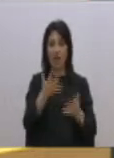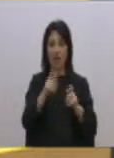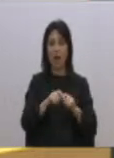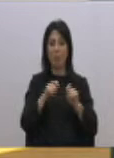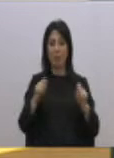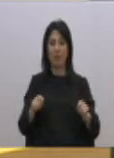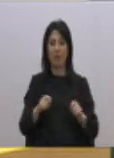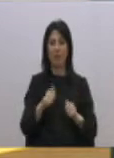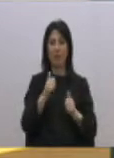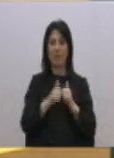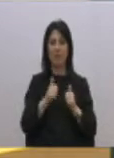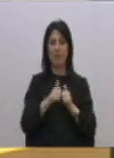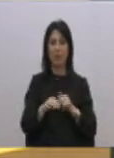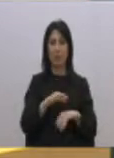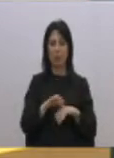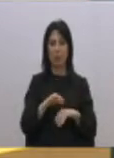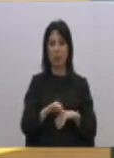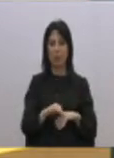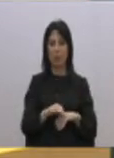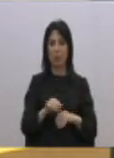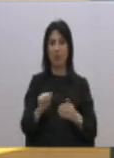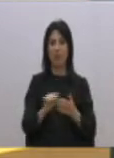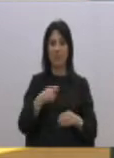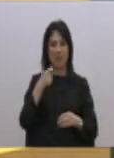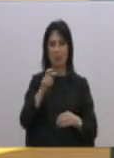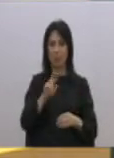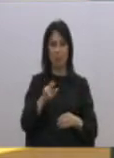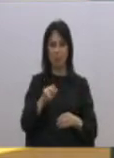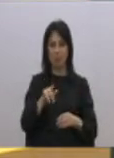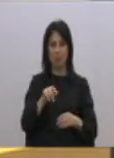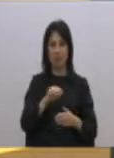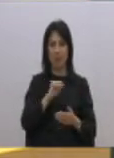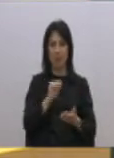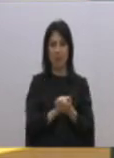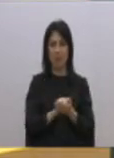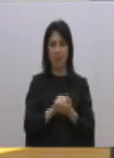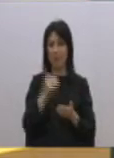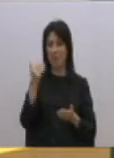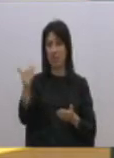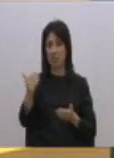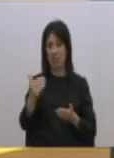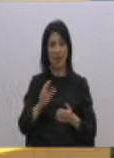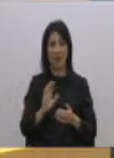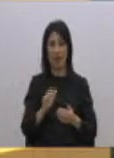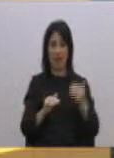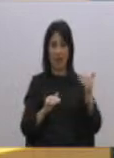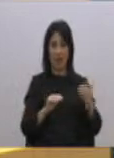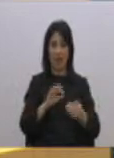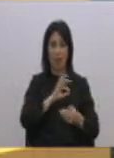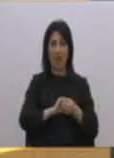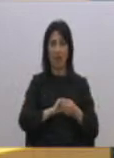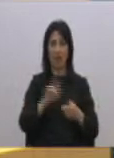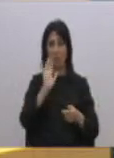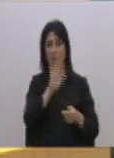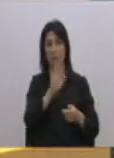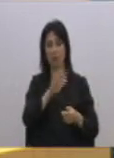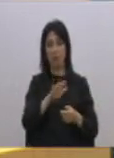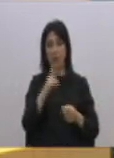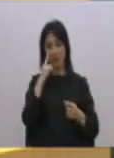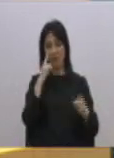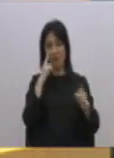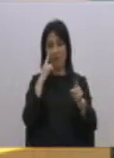გამომჟღავნდებოდა სისტემური წამება და დოკუმენტი არ იქნებოდა ვერ ბეჭედ დასმული. აი საიამ თქვენ რო ძალიან ესე გესო